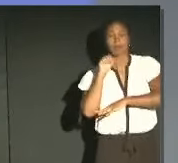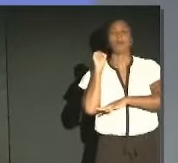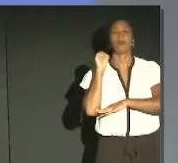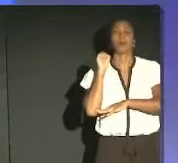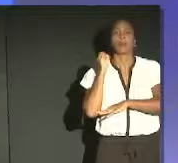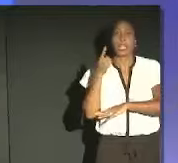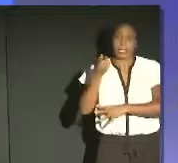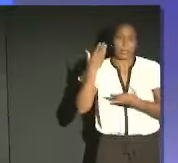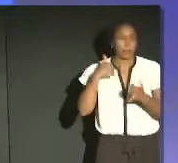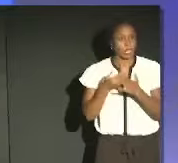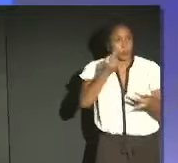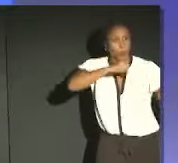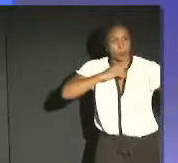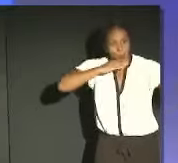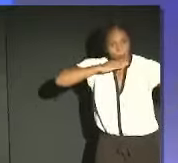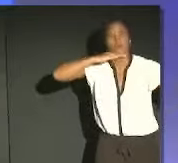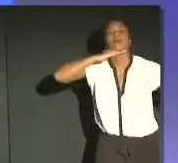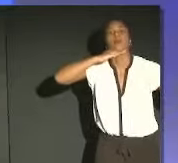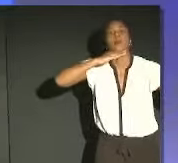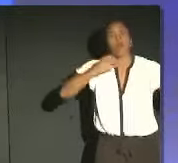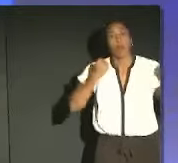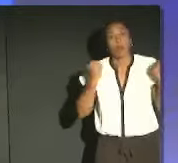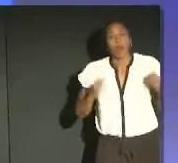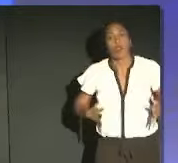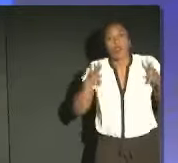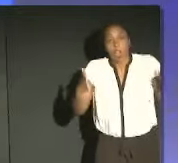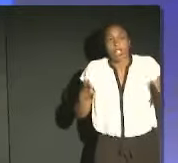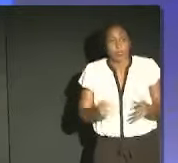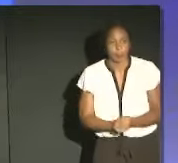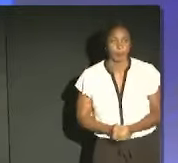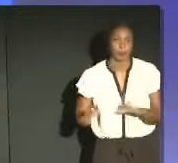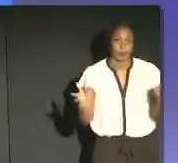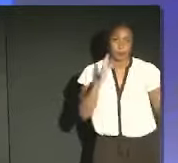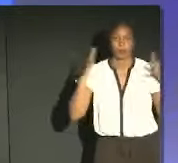tête nous avons la force de tout changer courage les